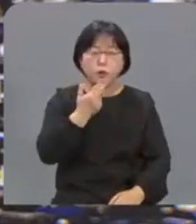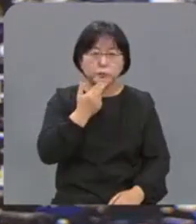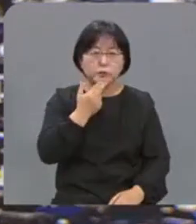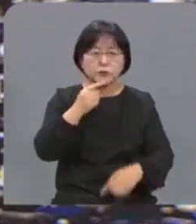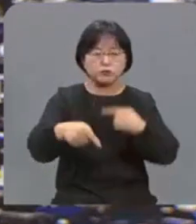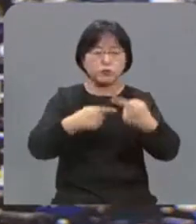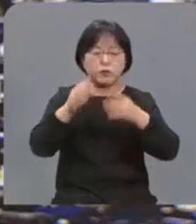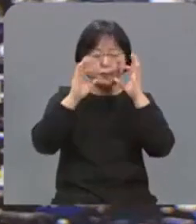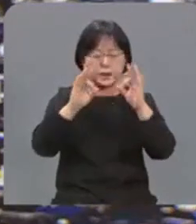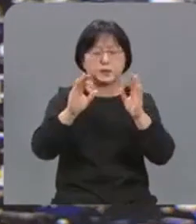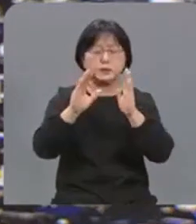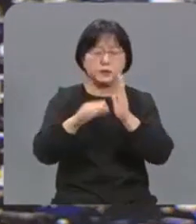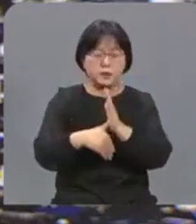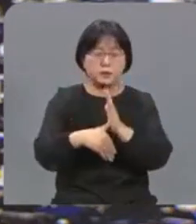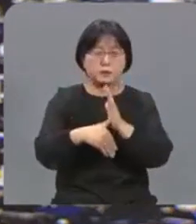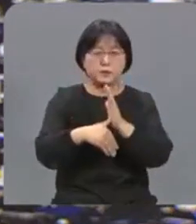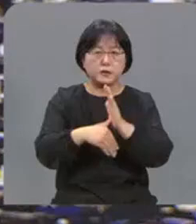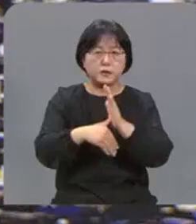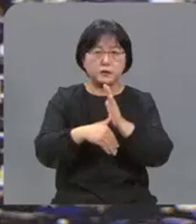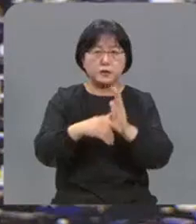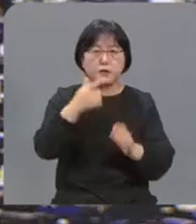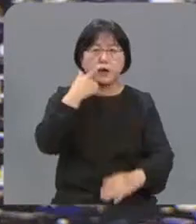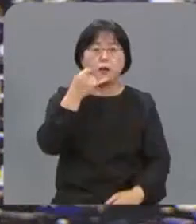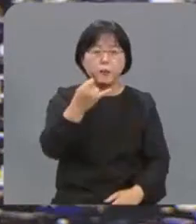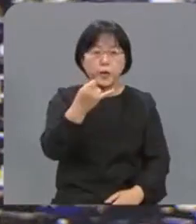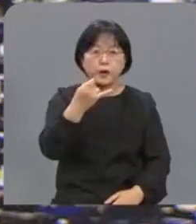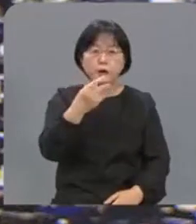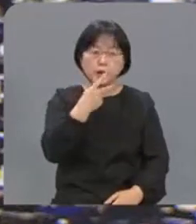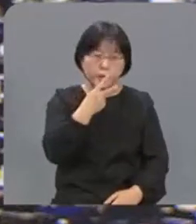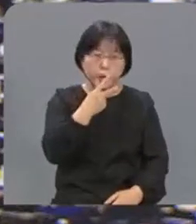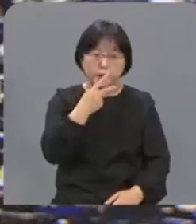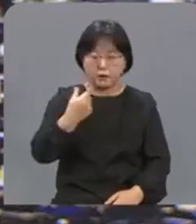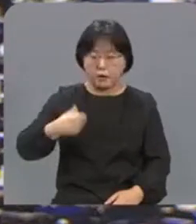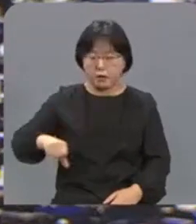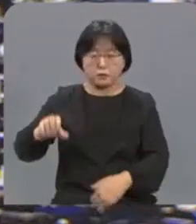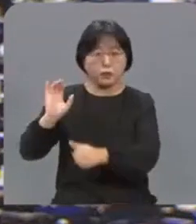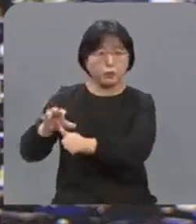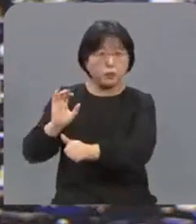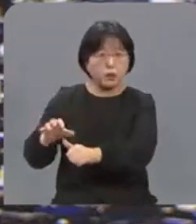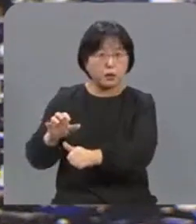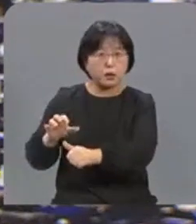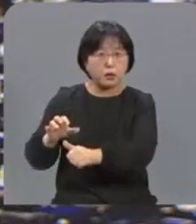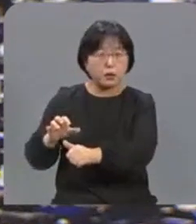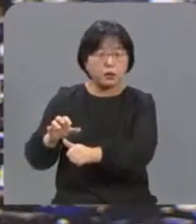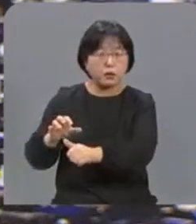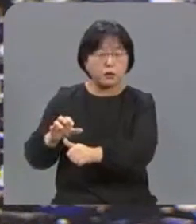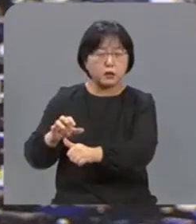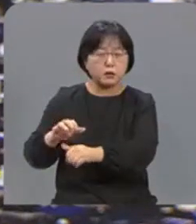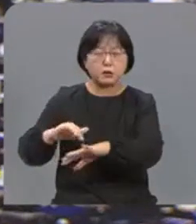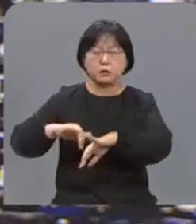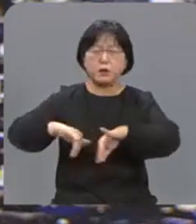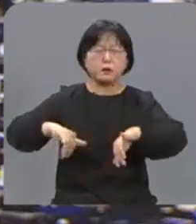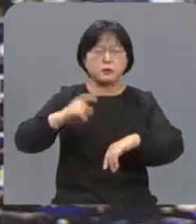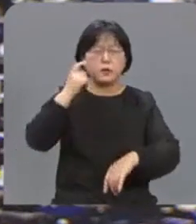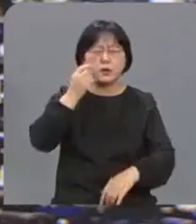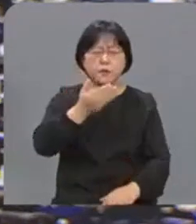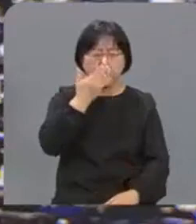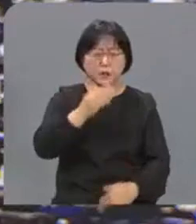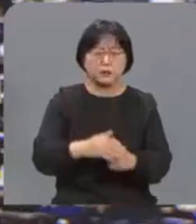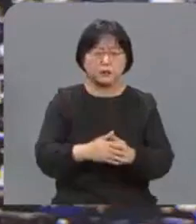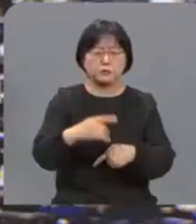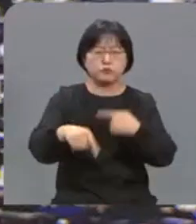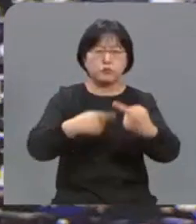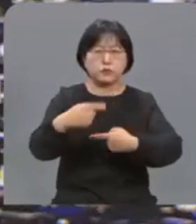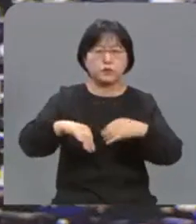채 수어만 쳐다보고 있으면 엄마가 담배 피고 아들을 혼내라고 생각을 할 수 있는 거예요. 왜냐하면